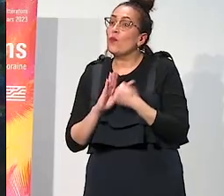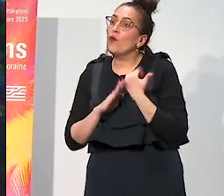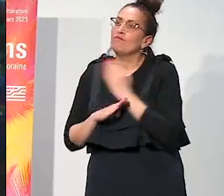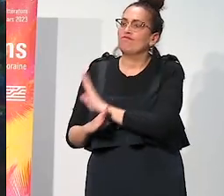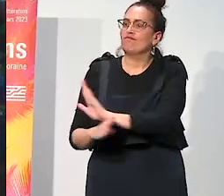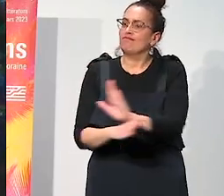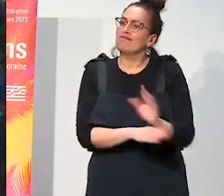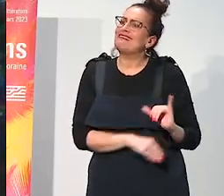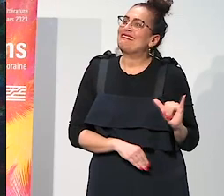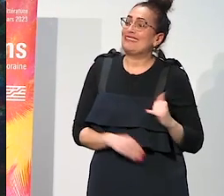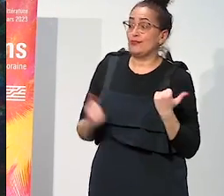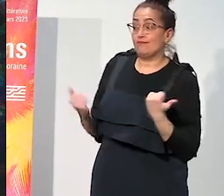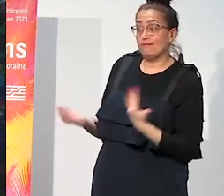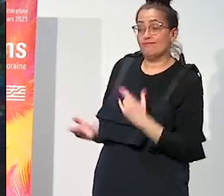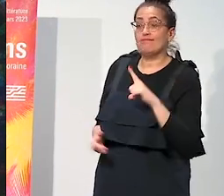Lafont